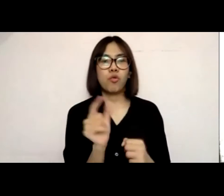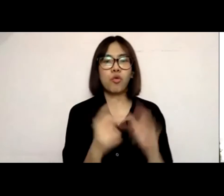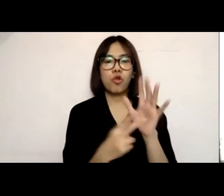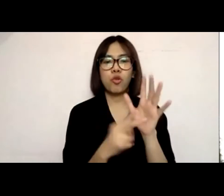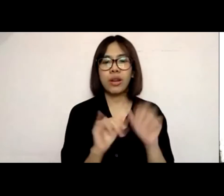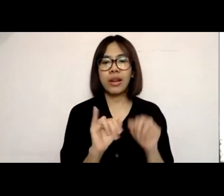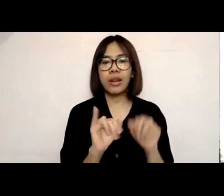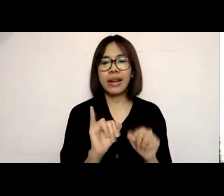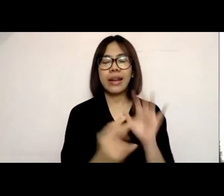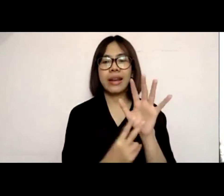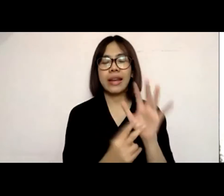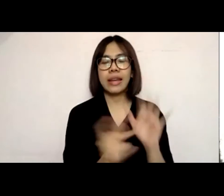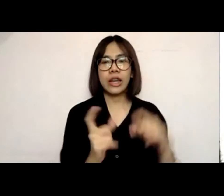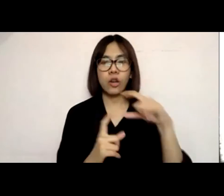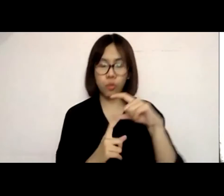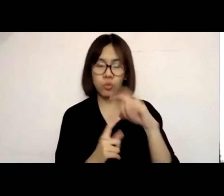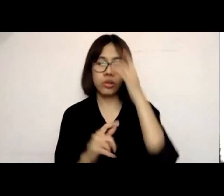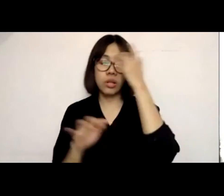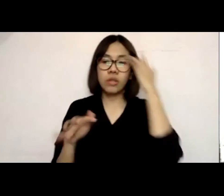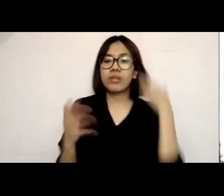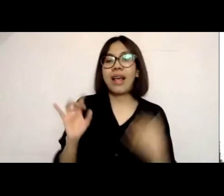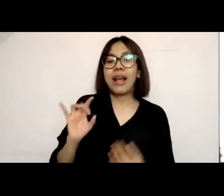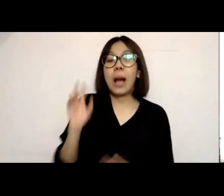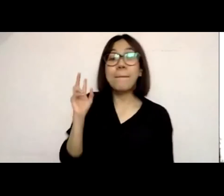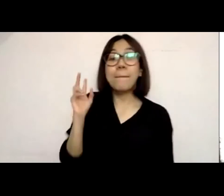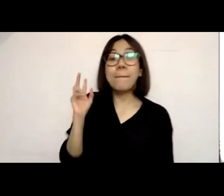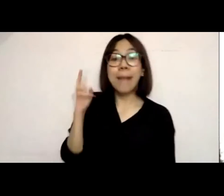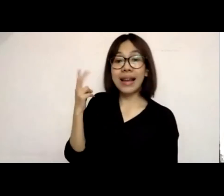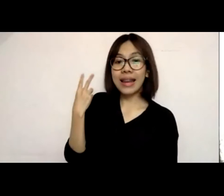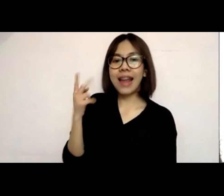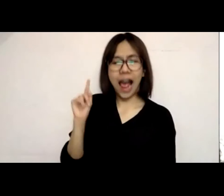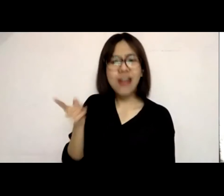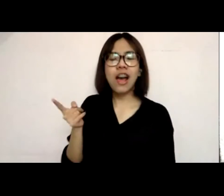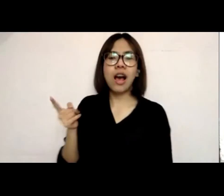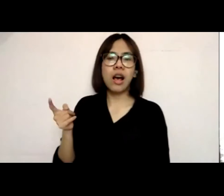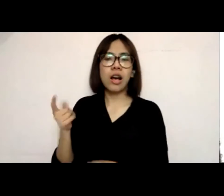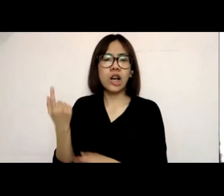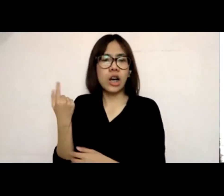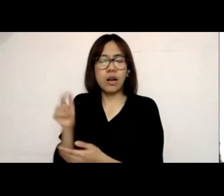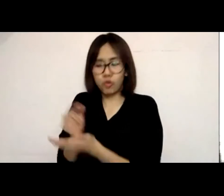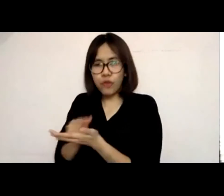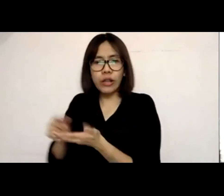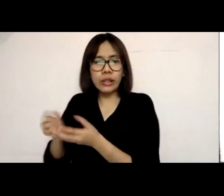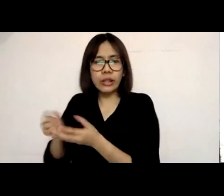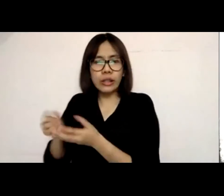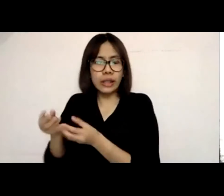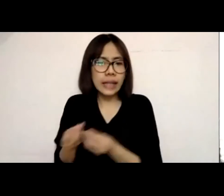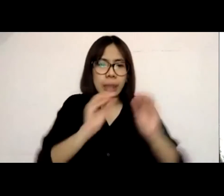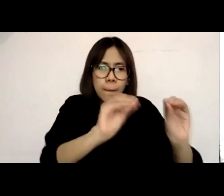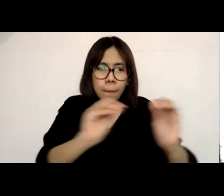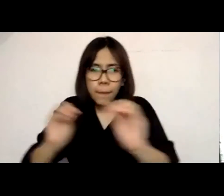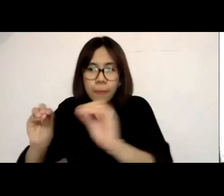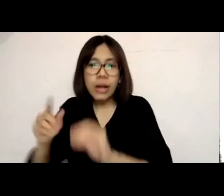menjalin, baru kemarin ini kita juga mendapatkan pelatihan untuk anak-anak, yaitu Universitas